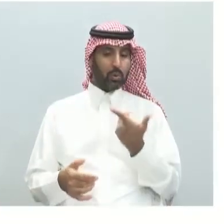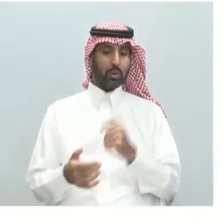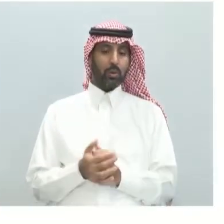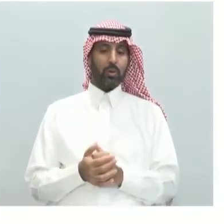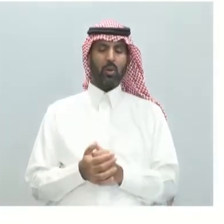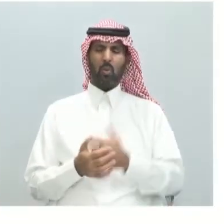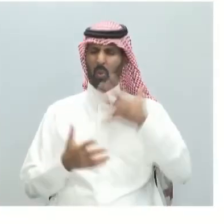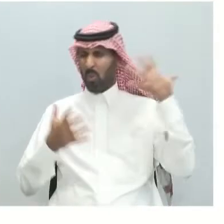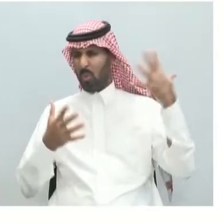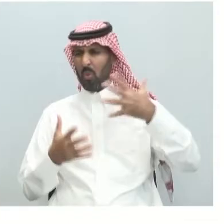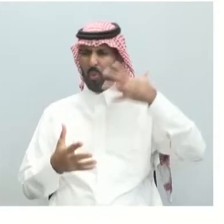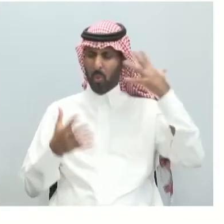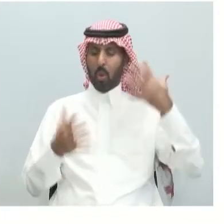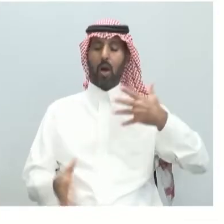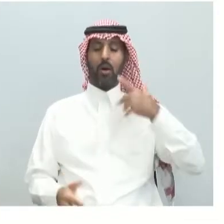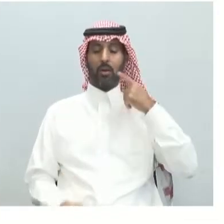الضجيج